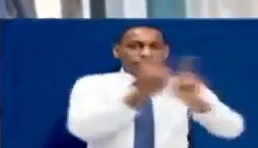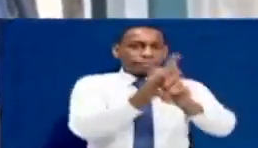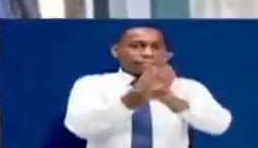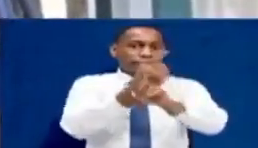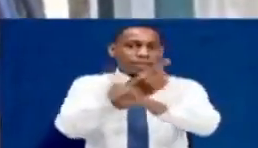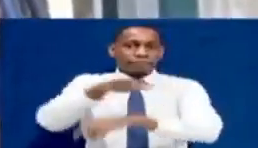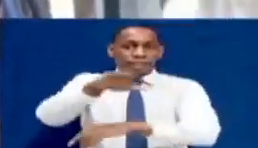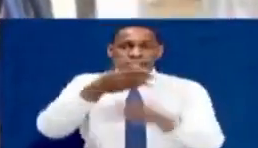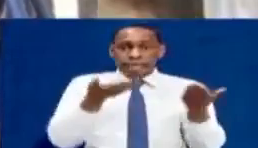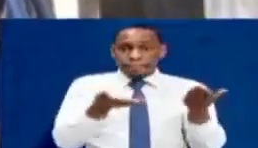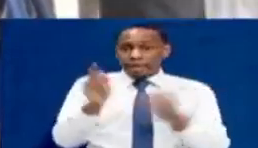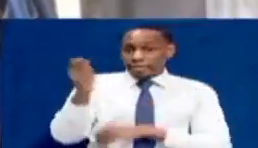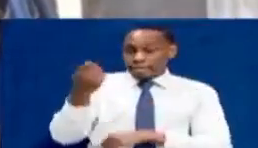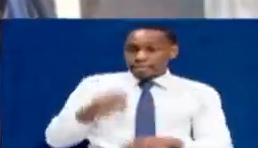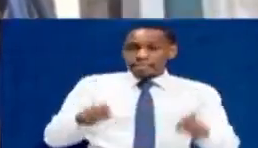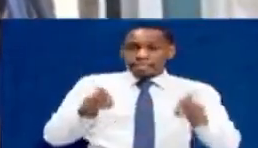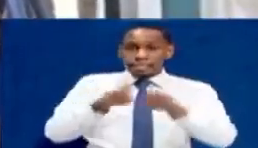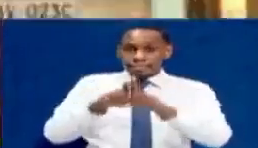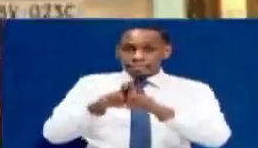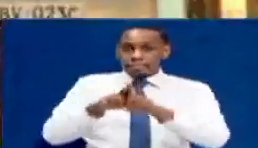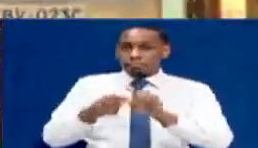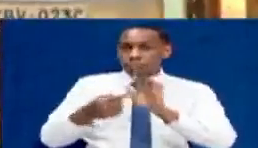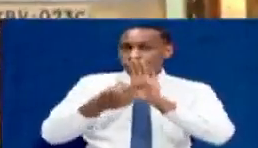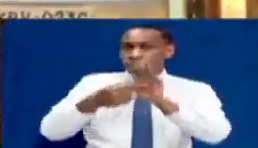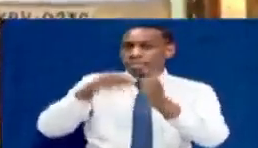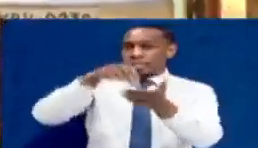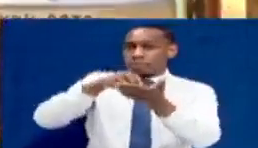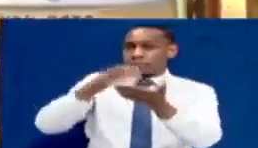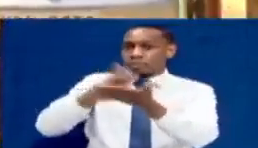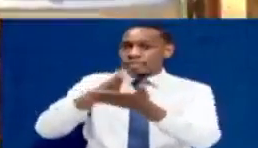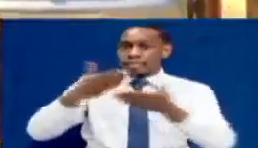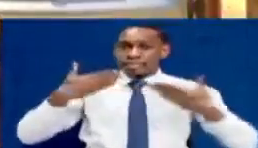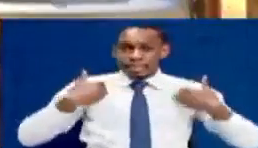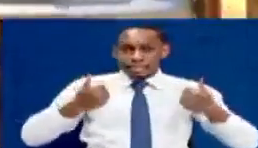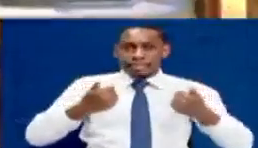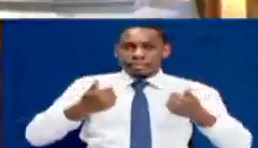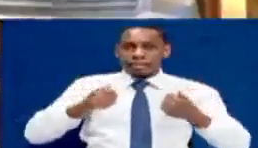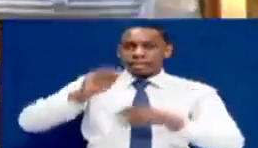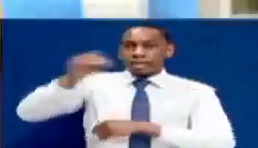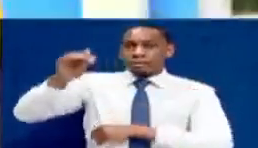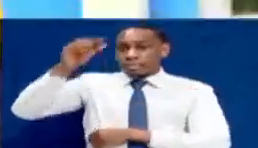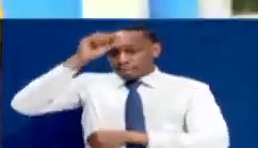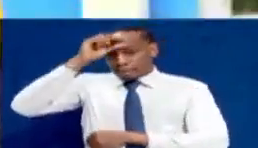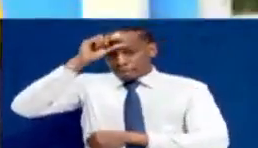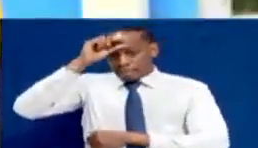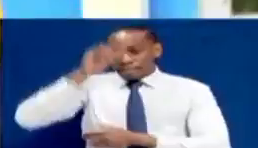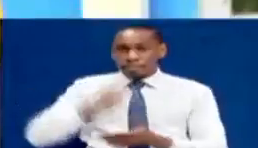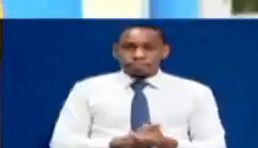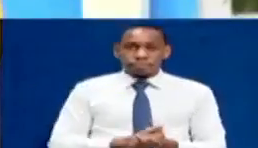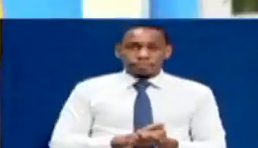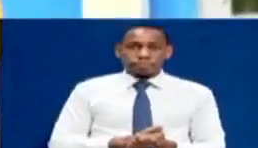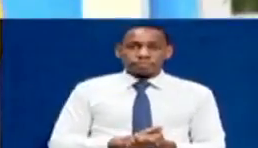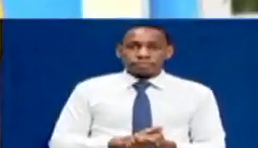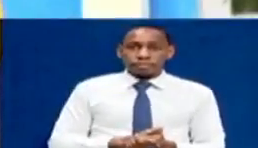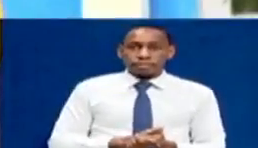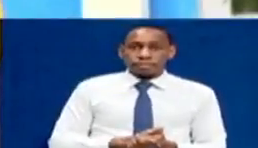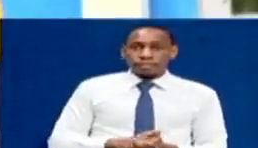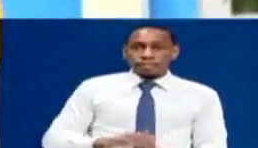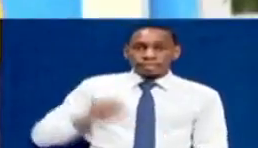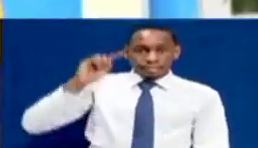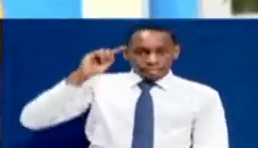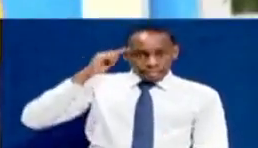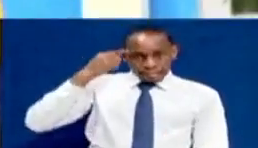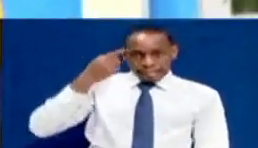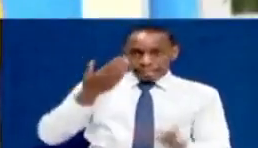maeneo tofauti humu nchini na kuonyesha mbivu na mbichi katika sekta ya afya chini ya serikali ya ugatuzi. The baby is on the county's